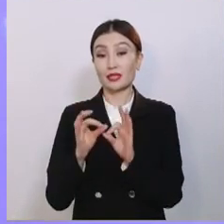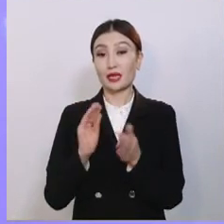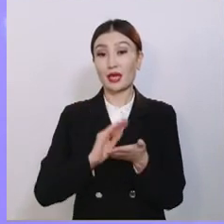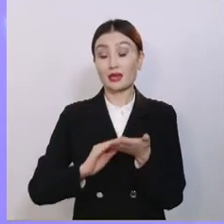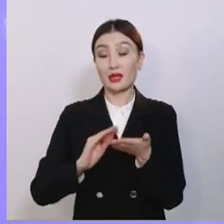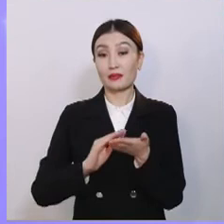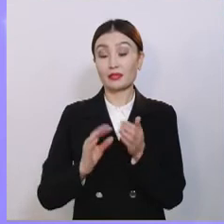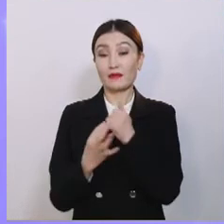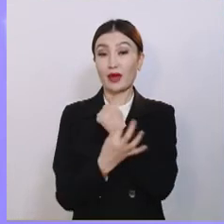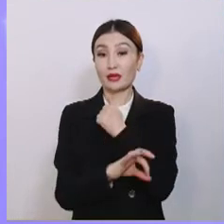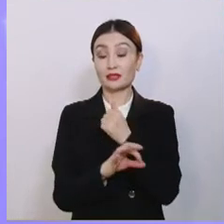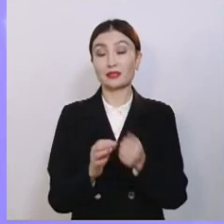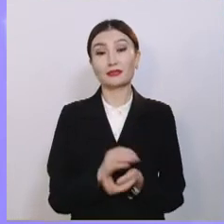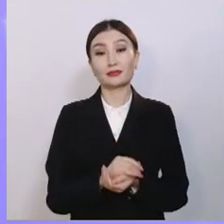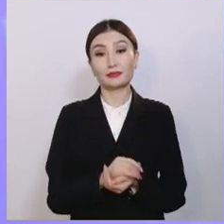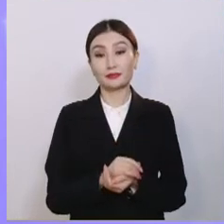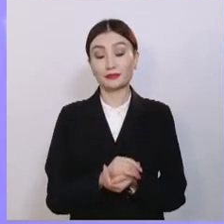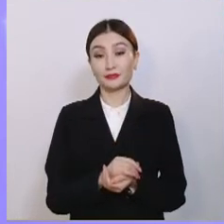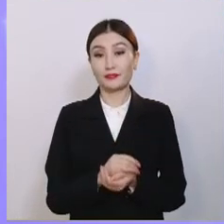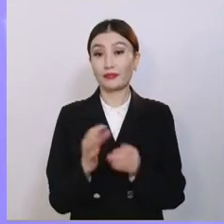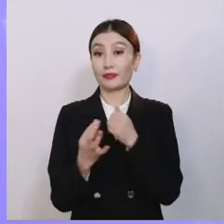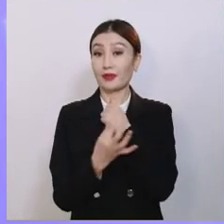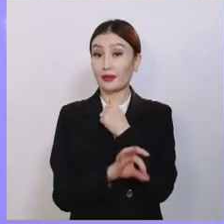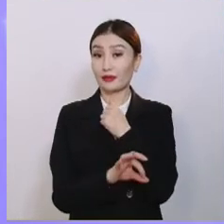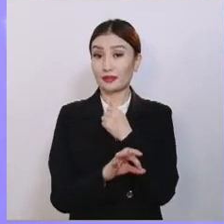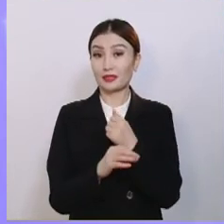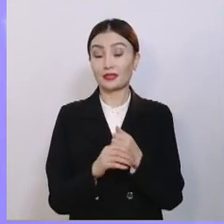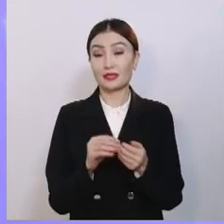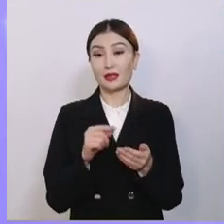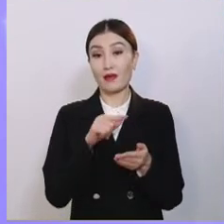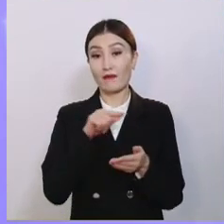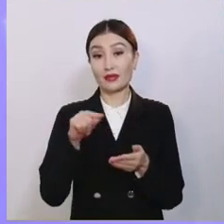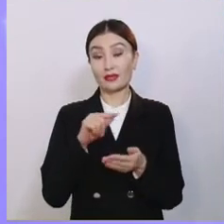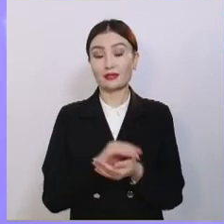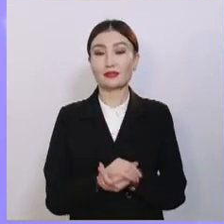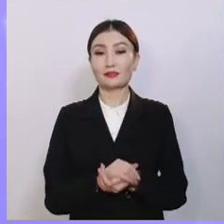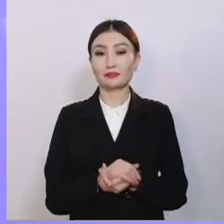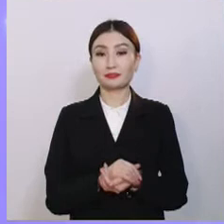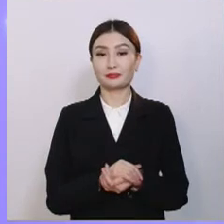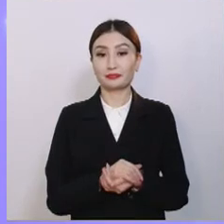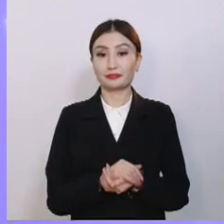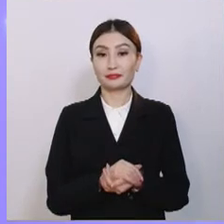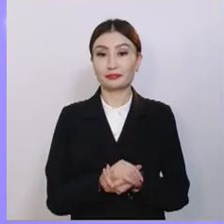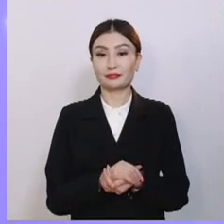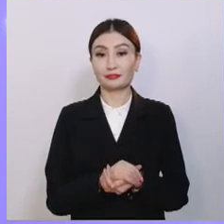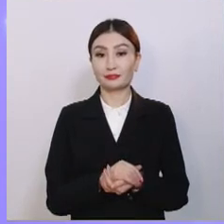дописав окончание. Окончание выделите.